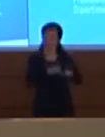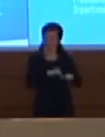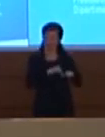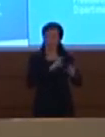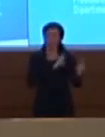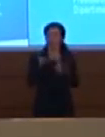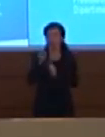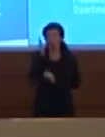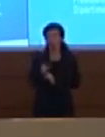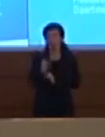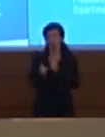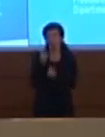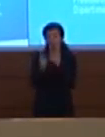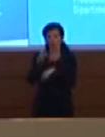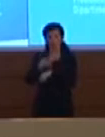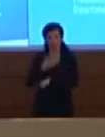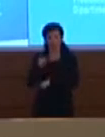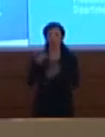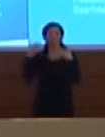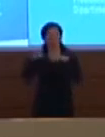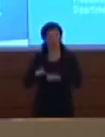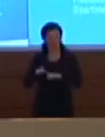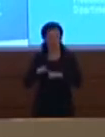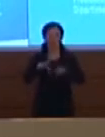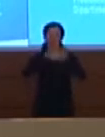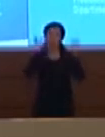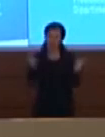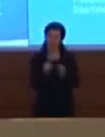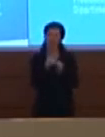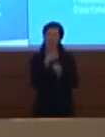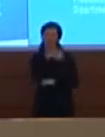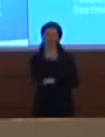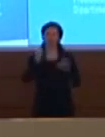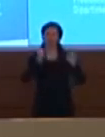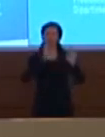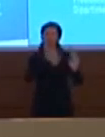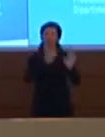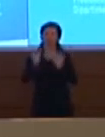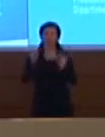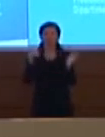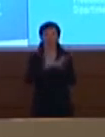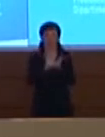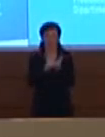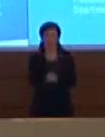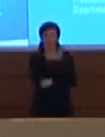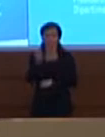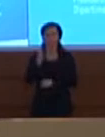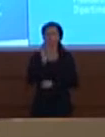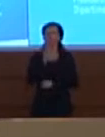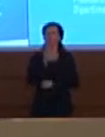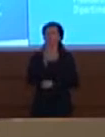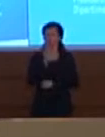ieri sempre secondo i dati diffusi dalla protezione civile 16.270 persone sono ricoverate con sintomi